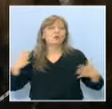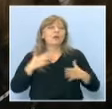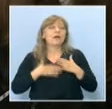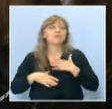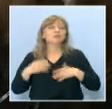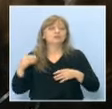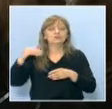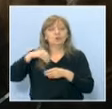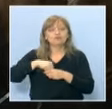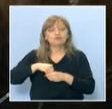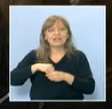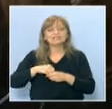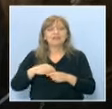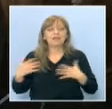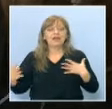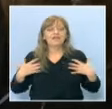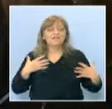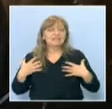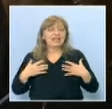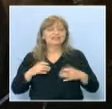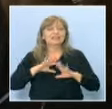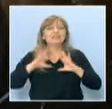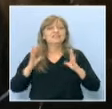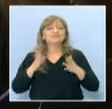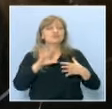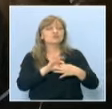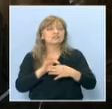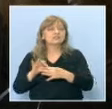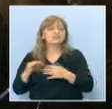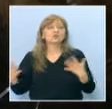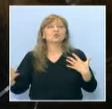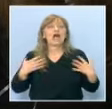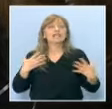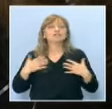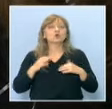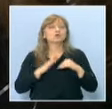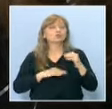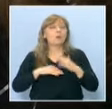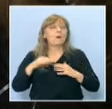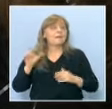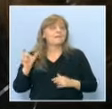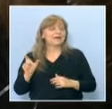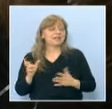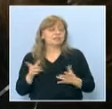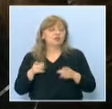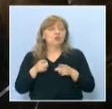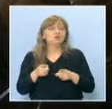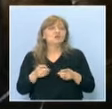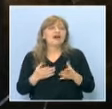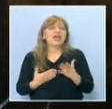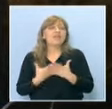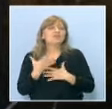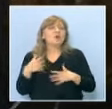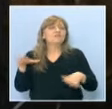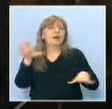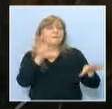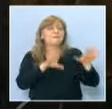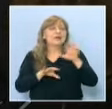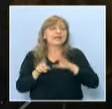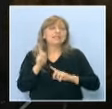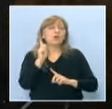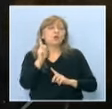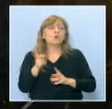участвам в театъра и всичко свързано с актьорското майсторство. Това е една цяла нова магия, която